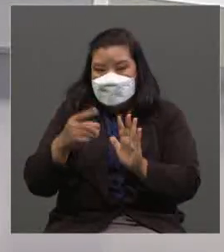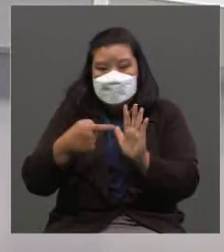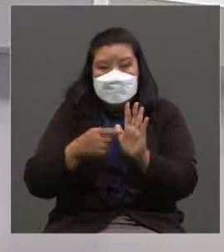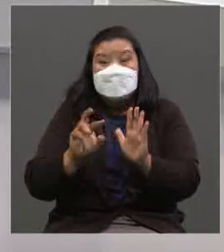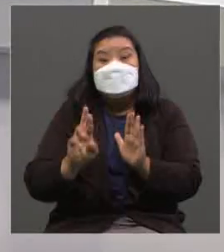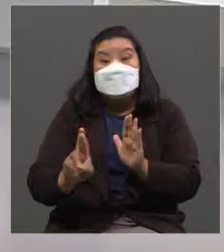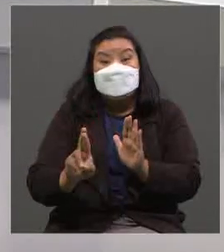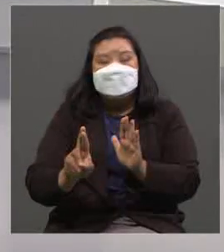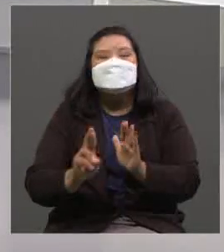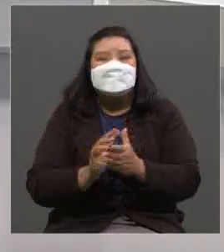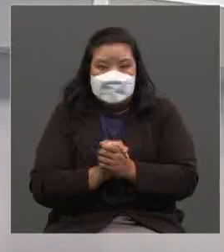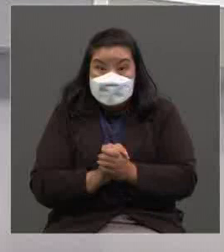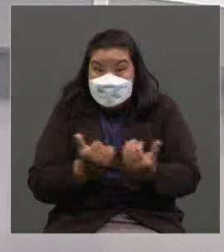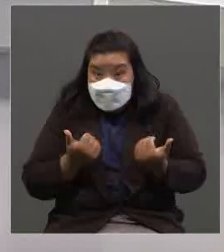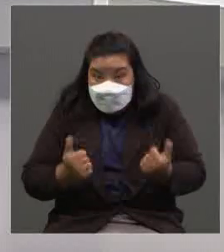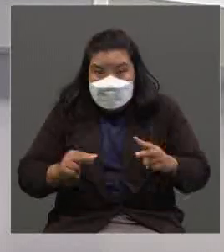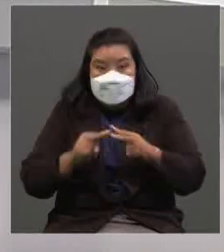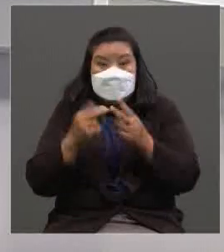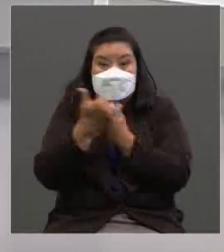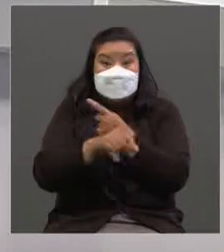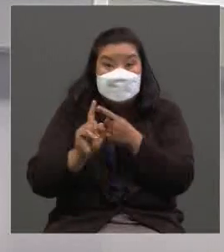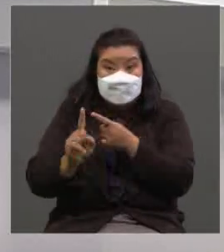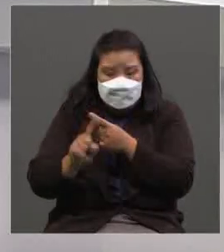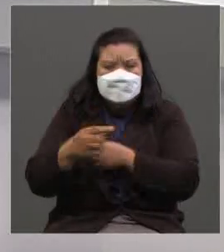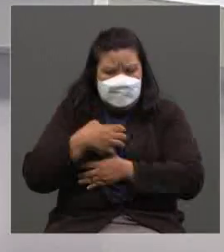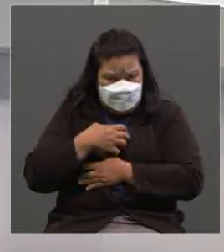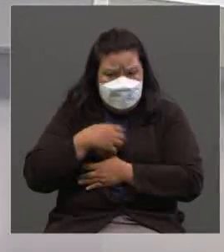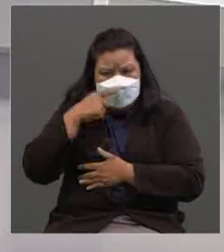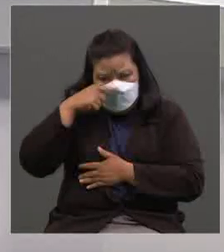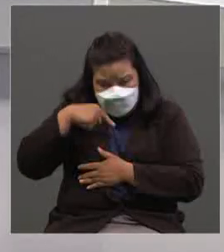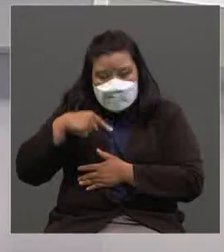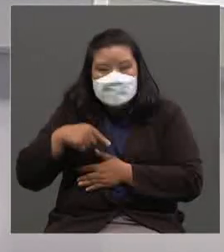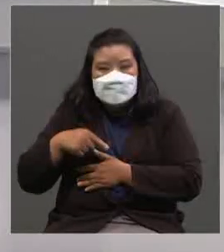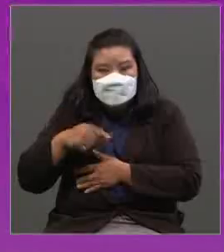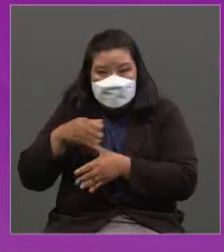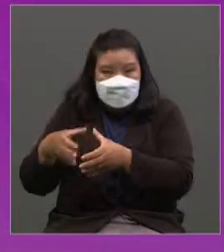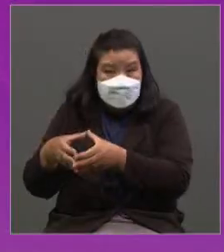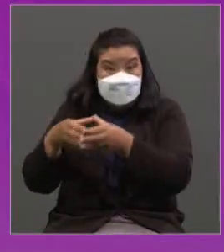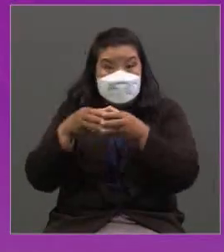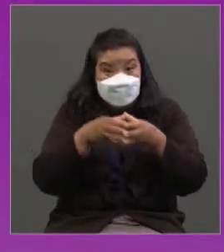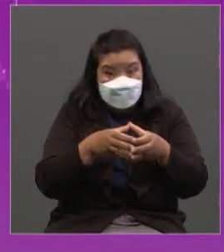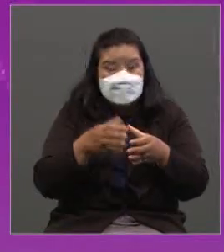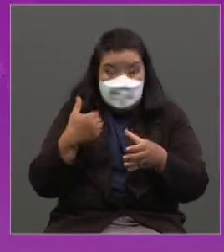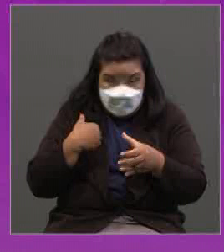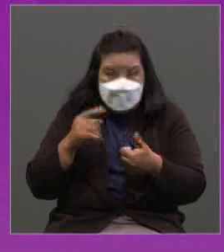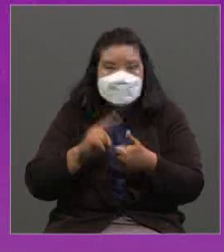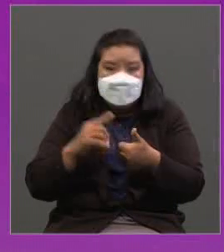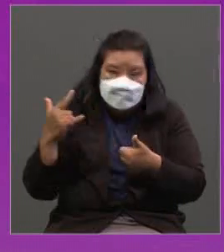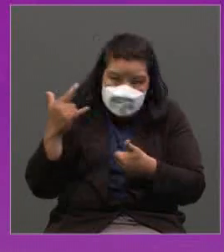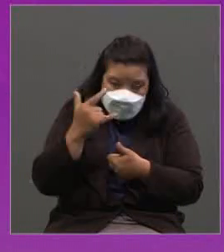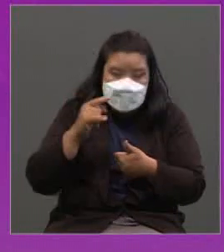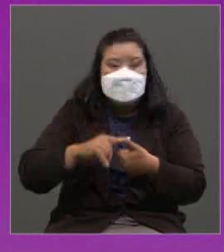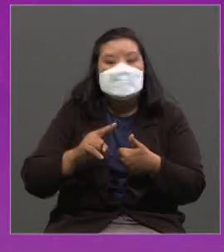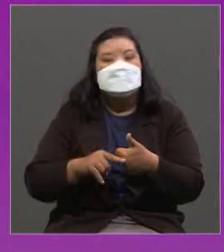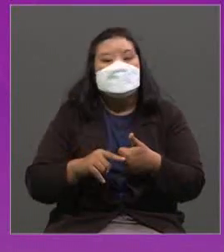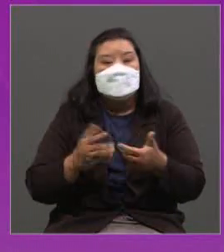นั้นนะครับโดยหลังจากที่ทางกระทรวงการต่างประเทศได้เตรียมแผนที่จะอพยพคนไทยในซูดานนะครับโดยทั้งทางอากาศนะทางบกแล้วก็ทาง